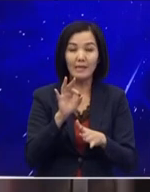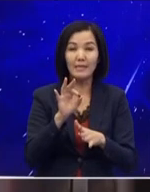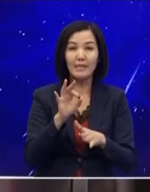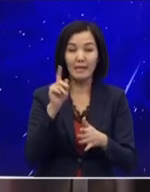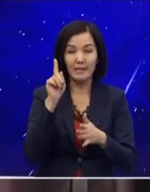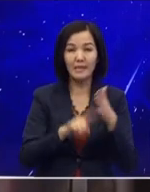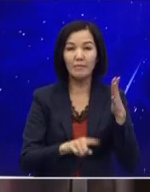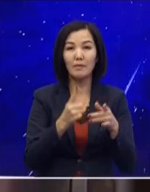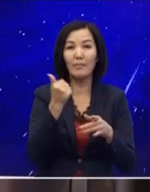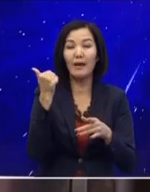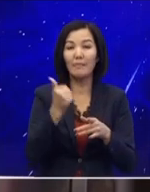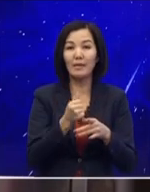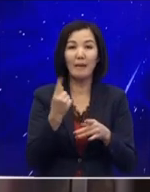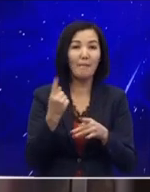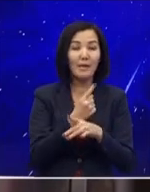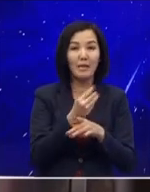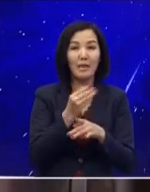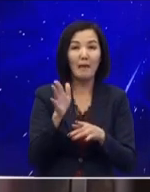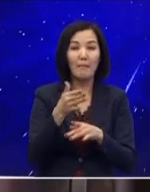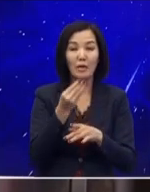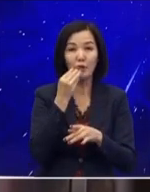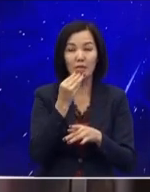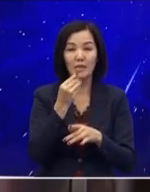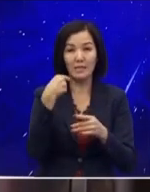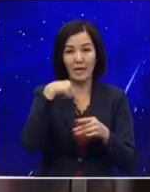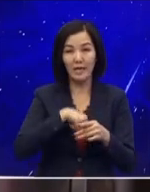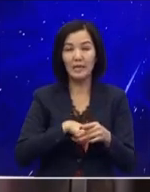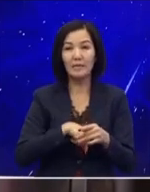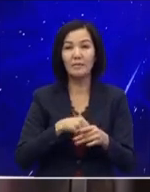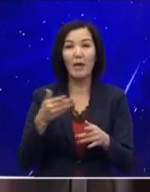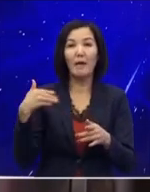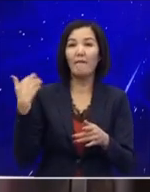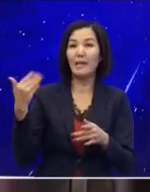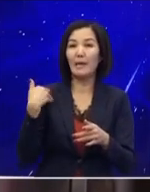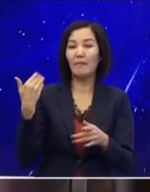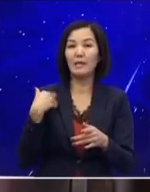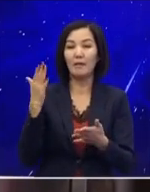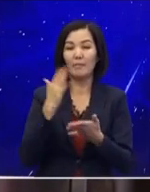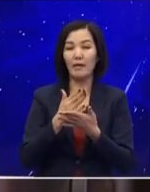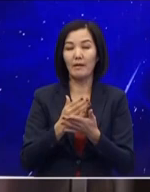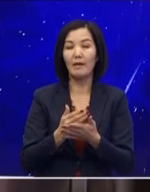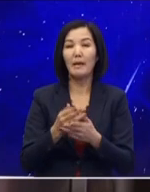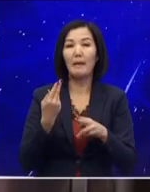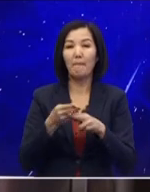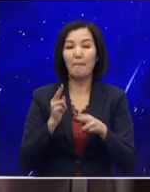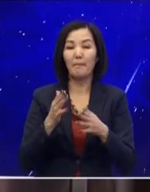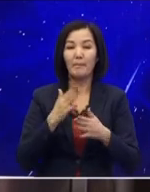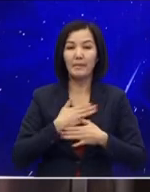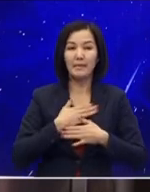Егер сіз аптасына кемінде бір рет балық жесеңіз, организміңізді тек пайдалы витаминдермен толықтырасыз. Біздің